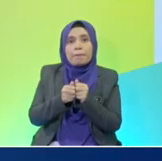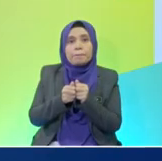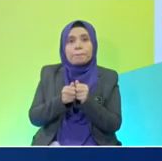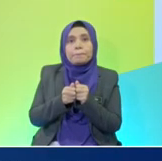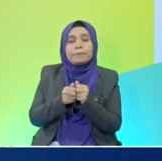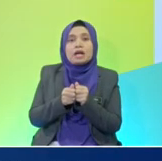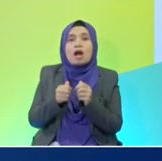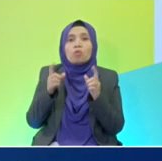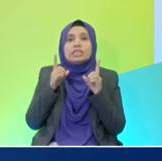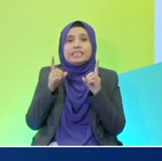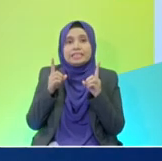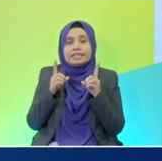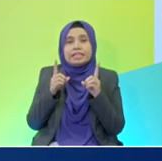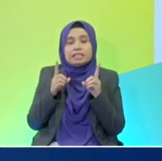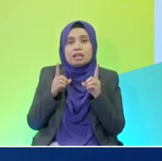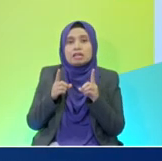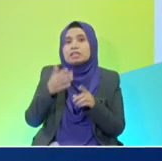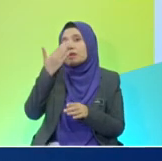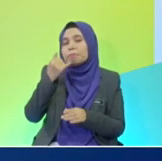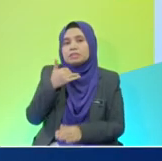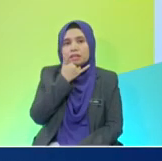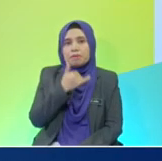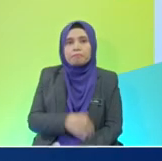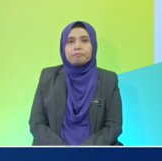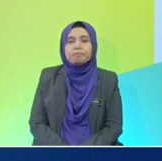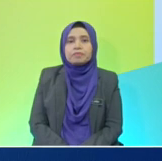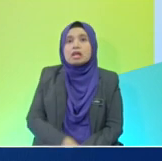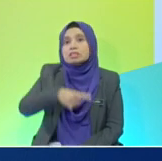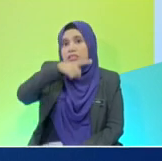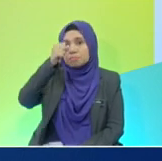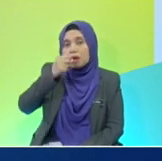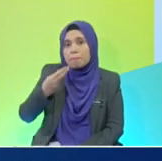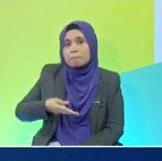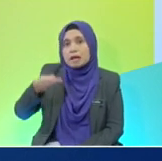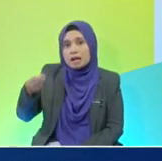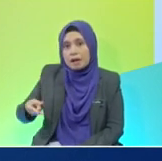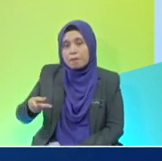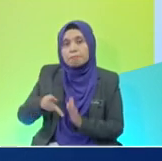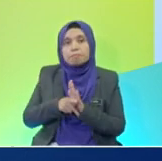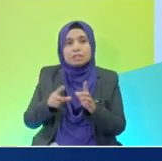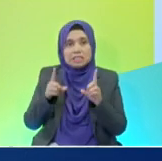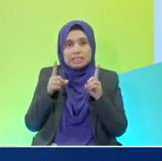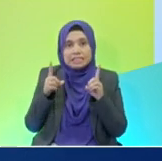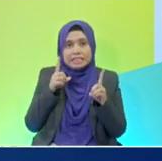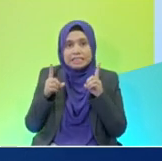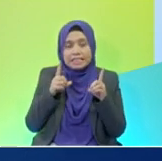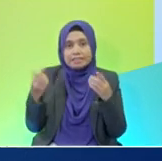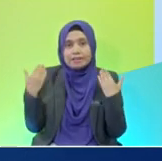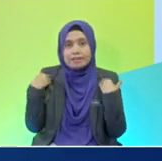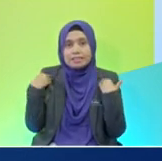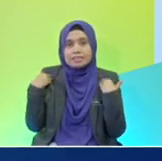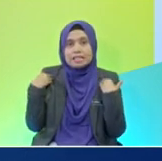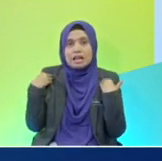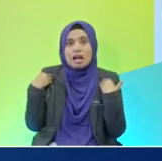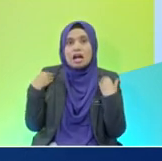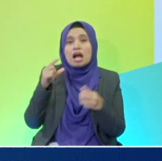penyejuk yang hendak dibersihkan kenapa Salah sebab bahan pendingin adalah Jazz yang hendak kita masuk